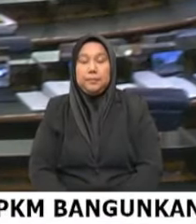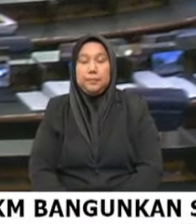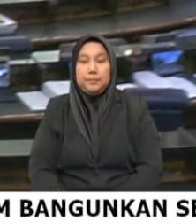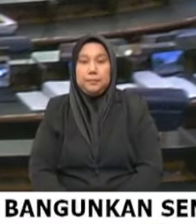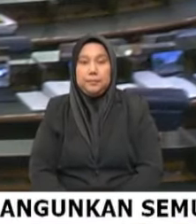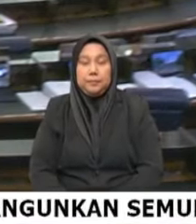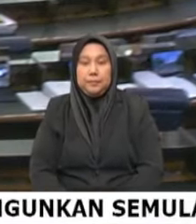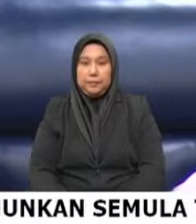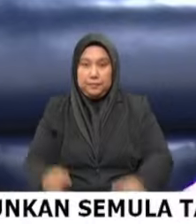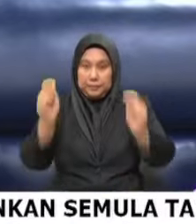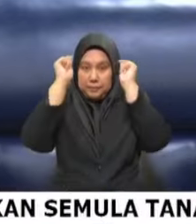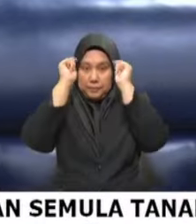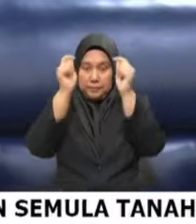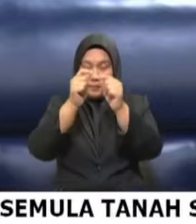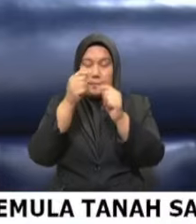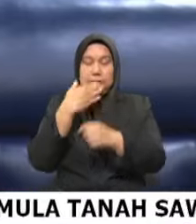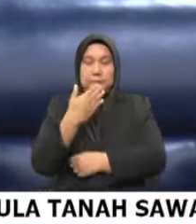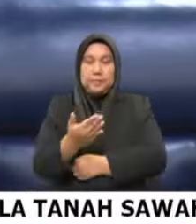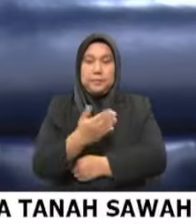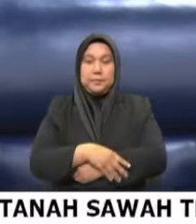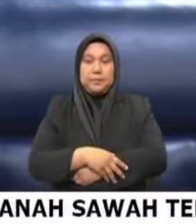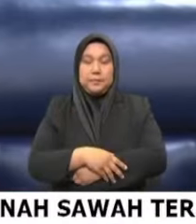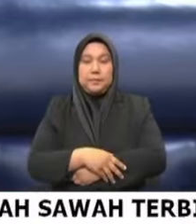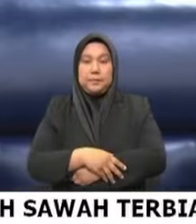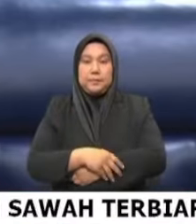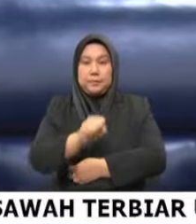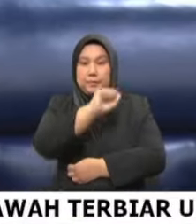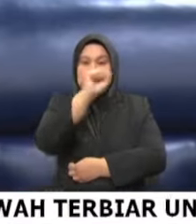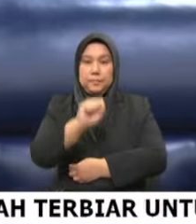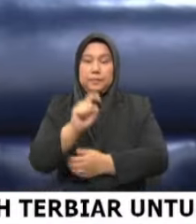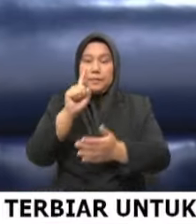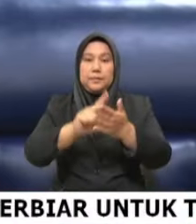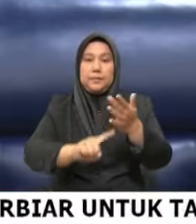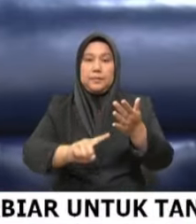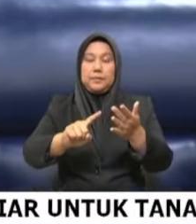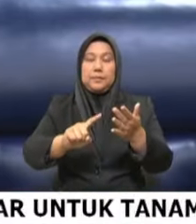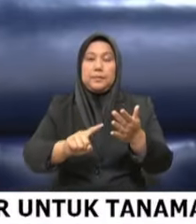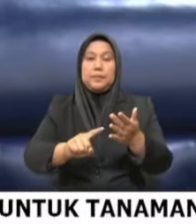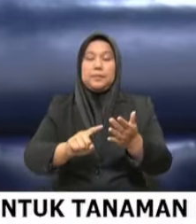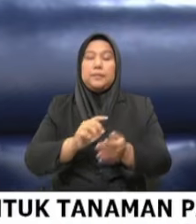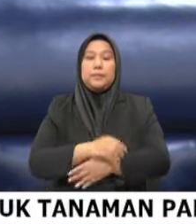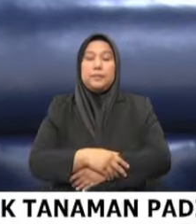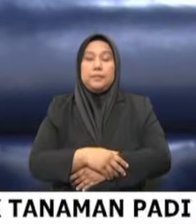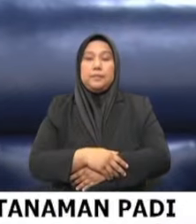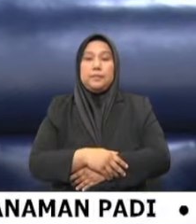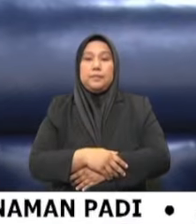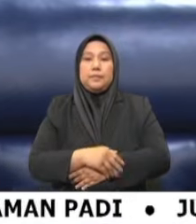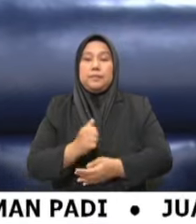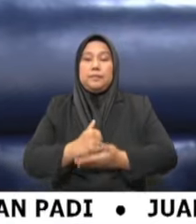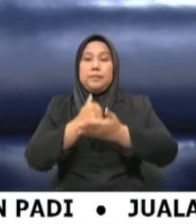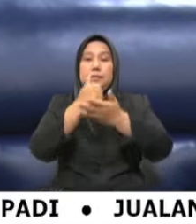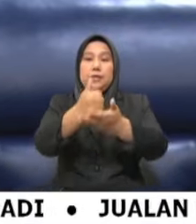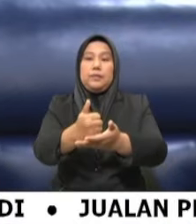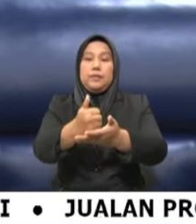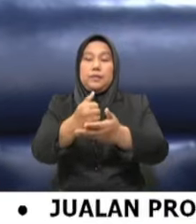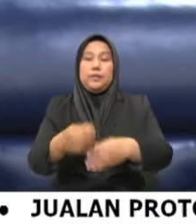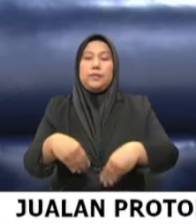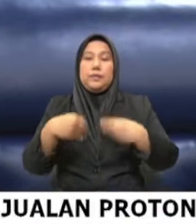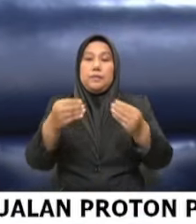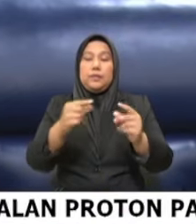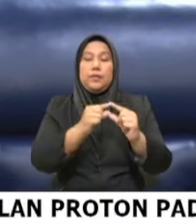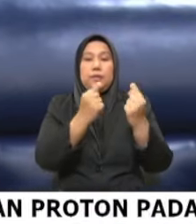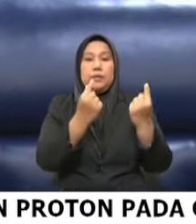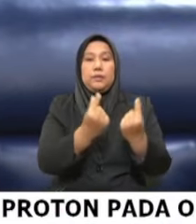Okay, terima kasih. Soalan saya, apakah insentif yang diberikan kepada golongan pengusaha bas